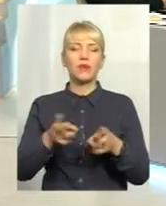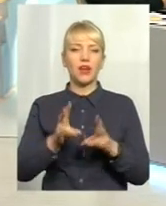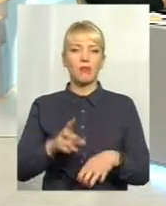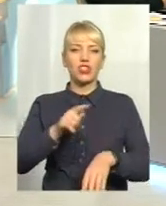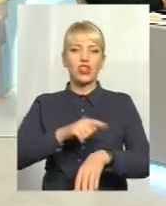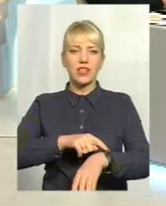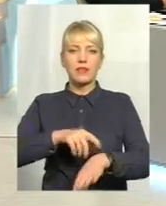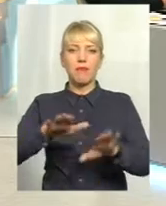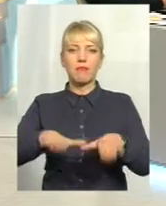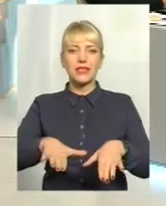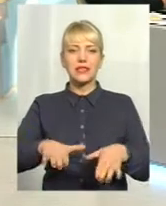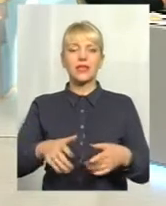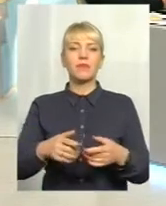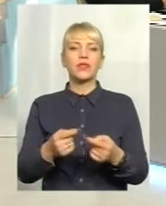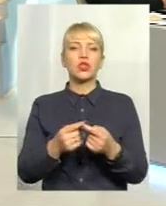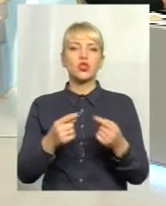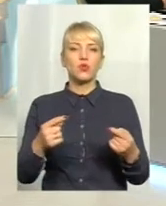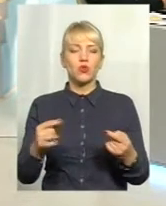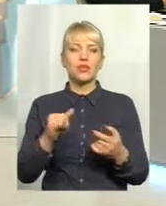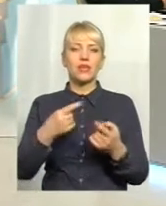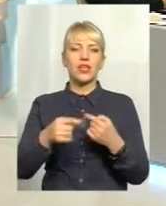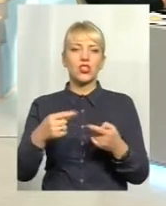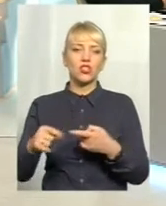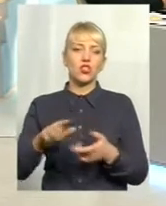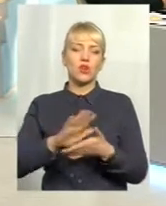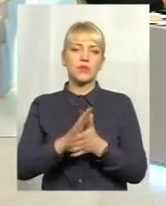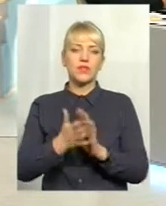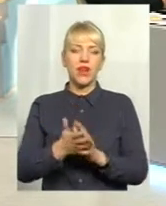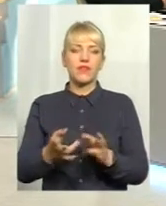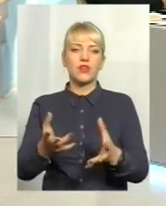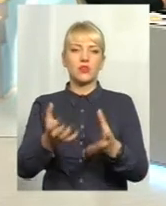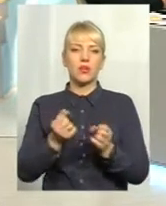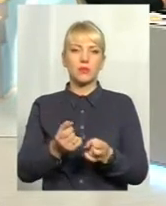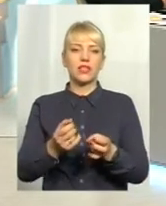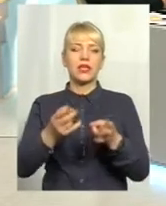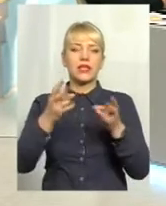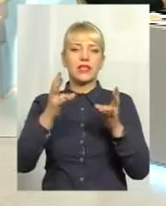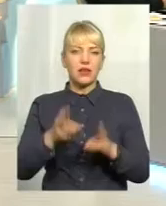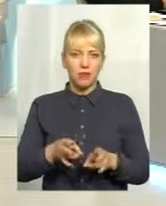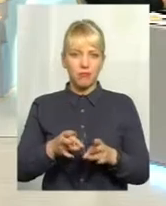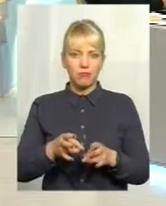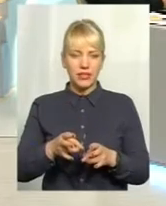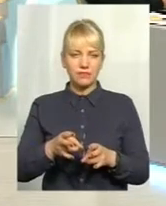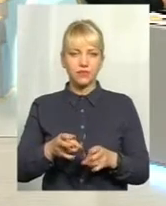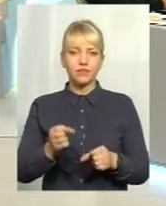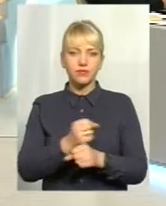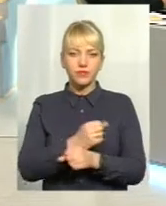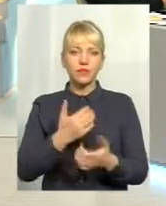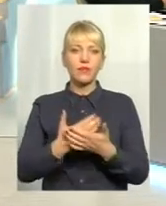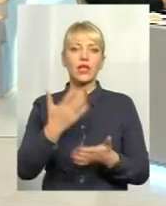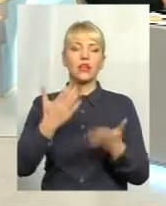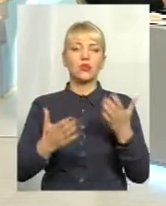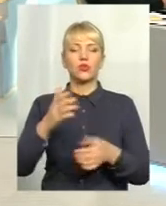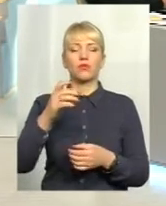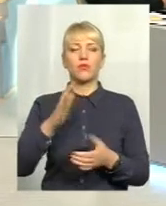місце, спосіб і інші обставини заподіяння цих тілесних ушкоджень, отримання цієї травми. Якщо, ну, бувають випадки,